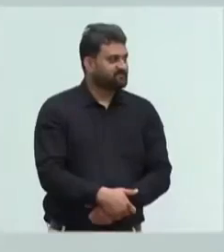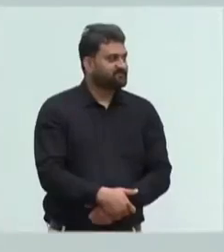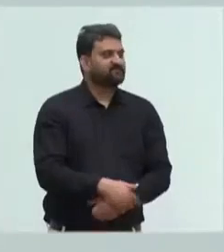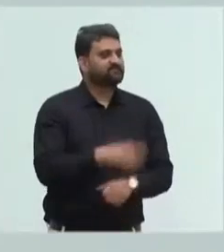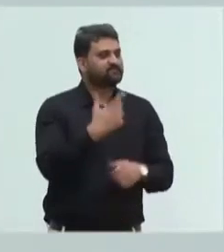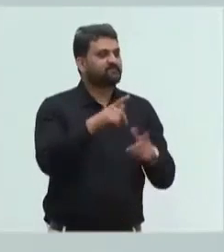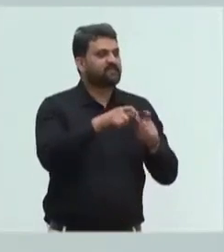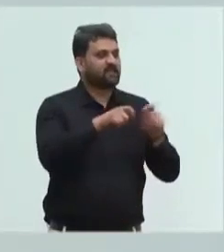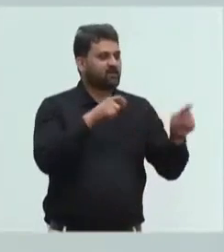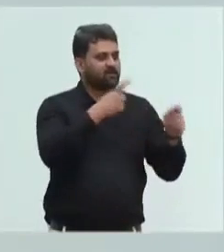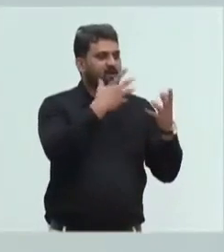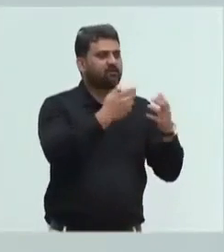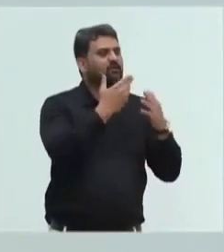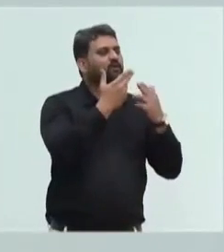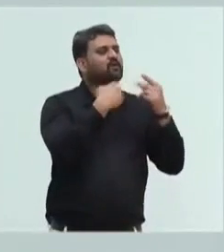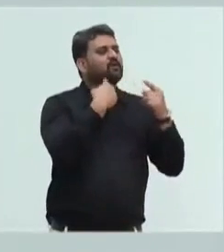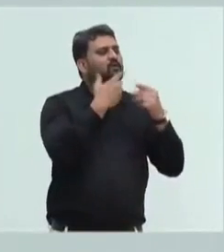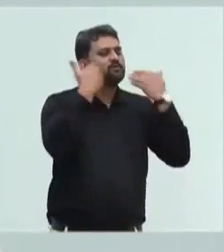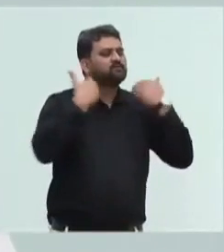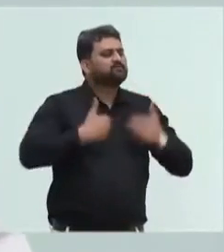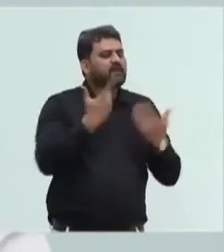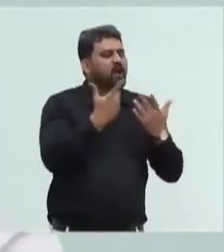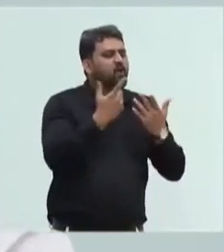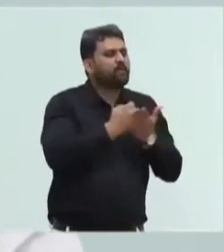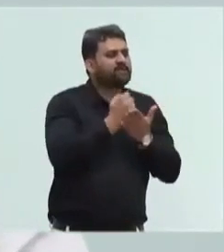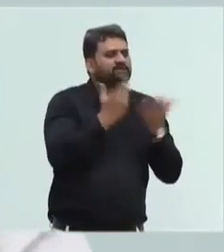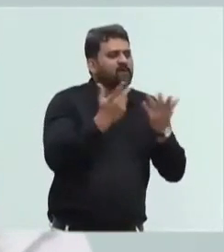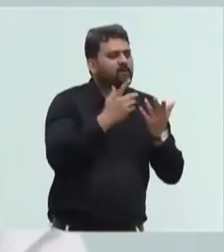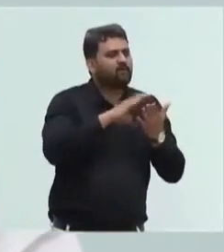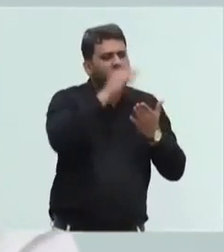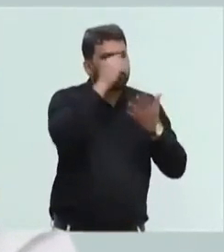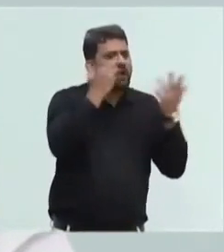बताइए धनुष, अपने विषय में बताइए।